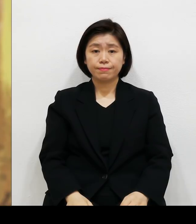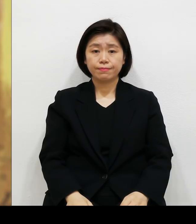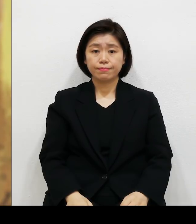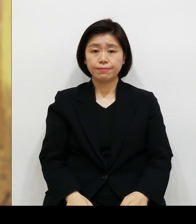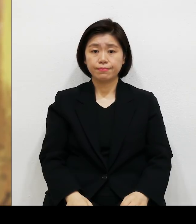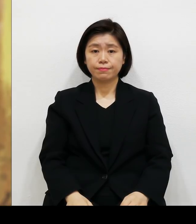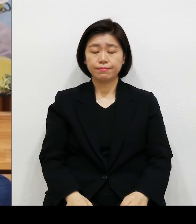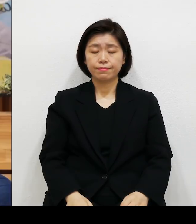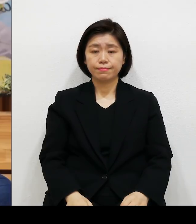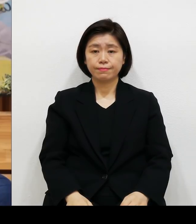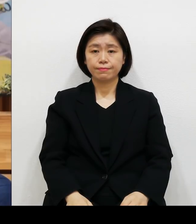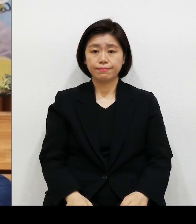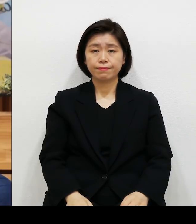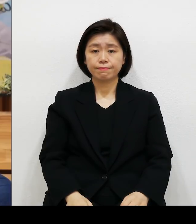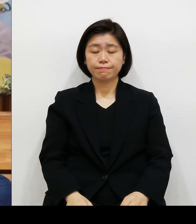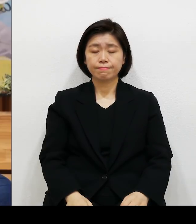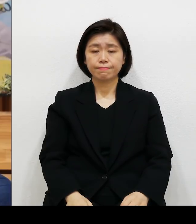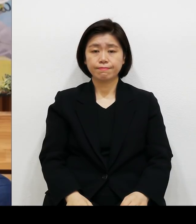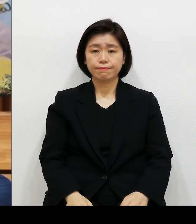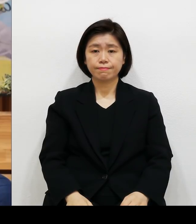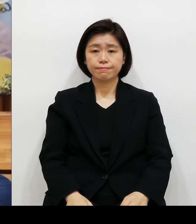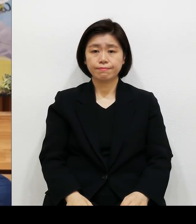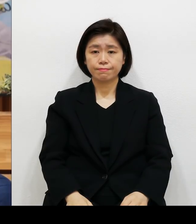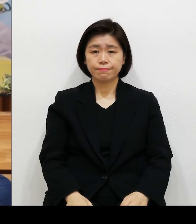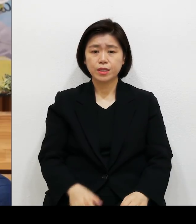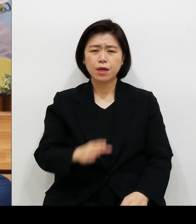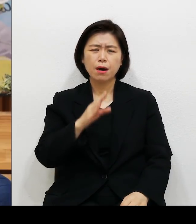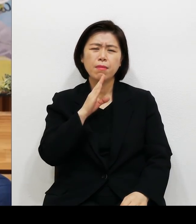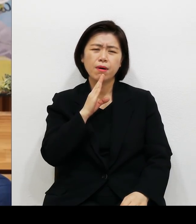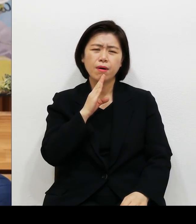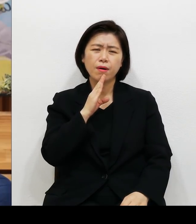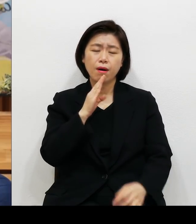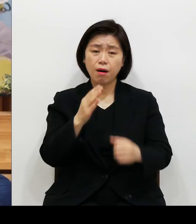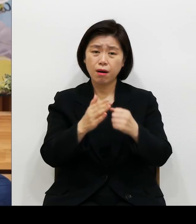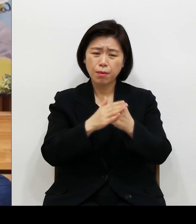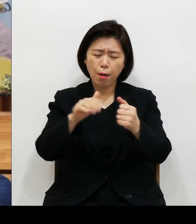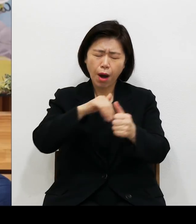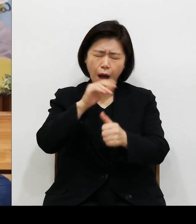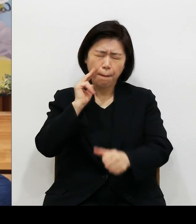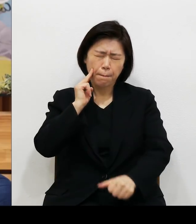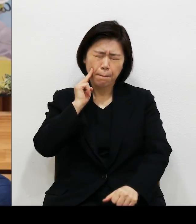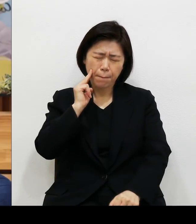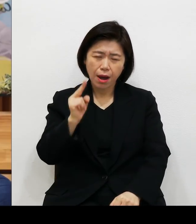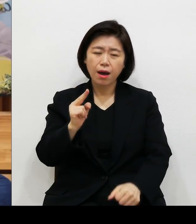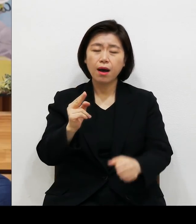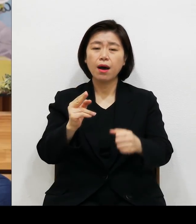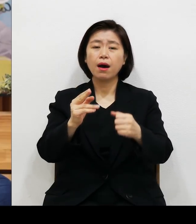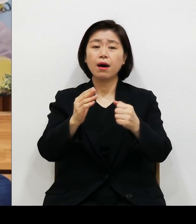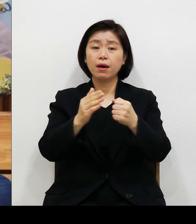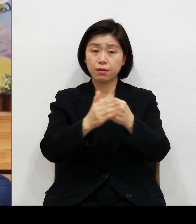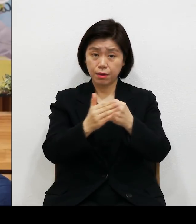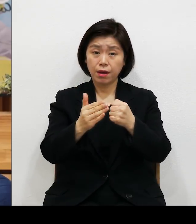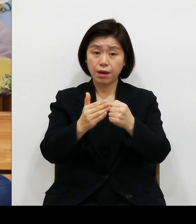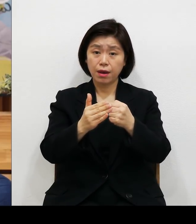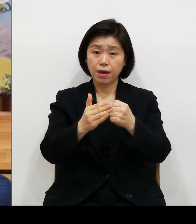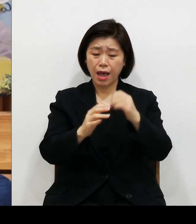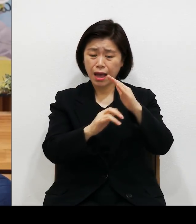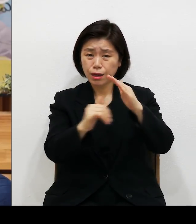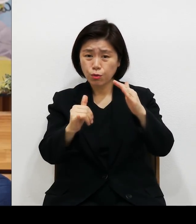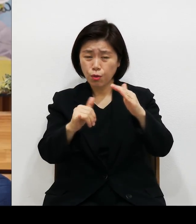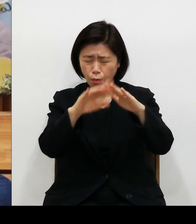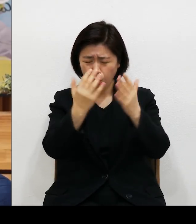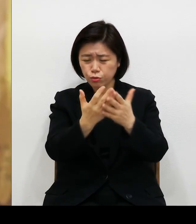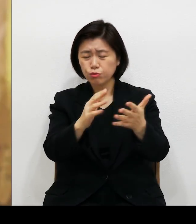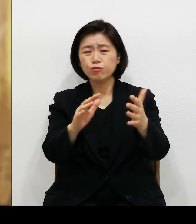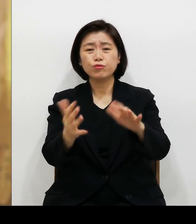그래서 온 가족이 함께 극단적인 선택을 하는 가장들이 가끔 보도를 통해서 나오잖아요. 그러니까 그런